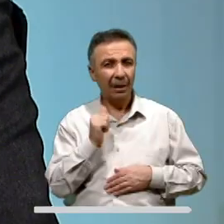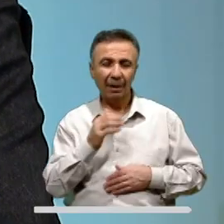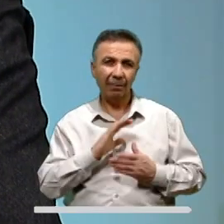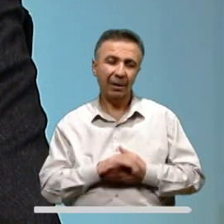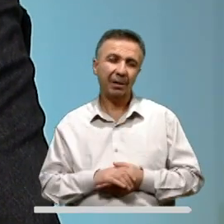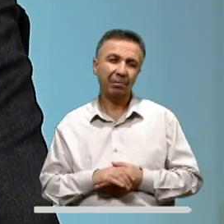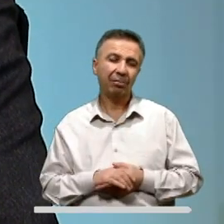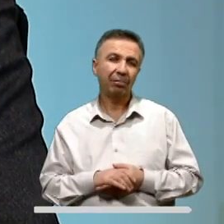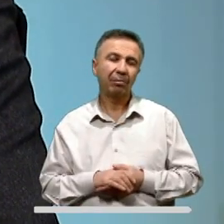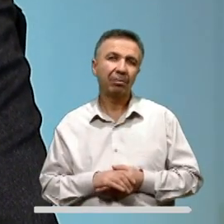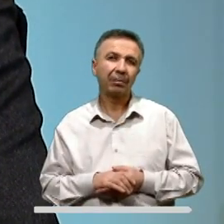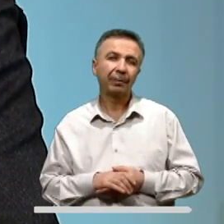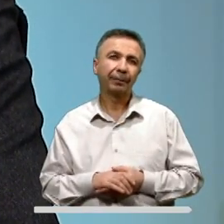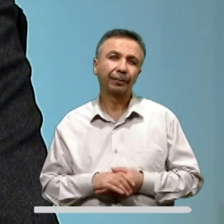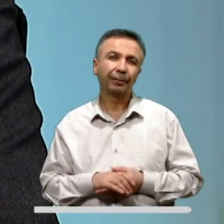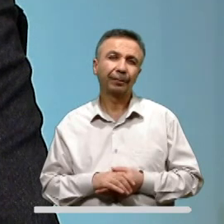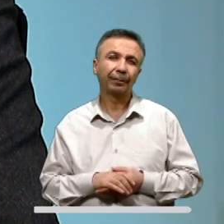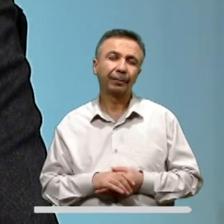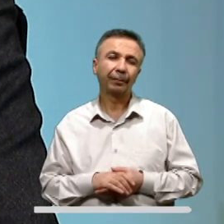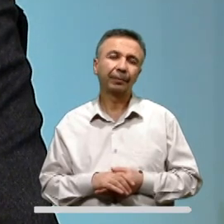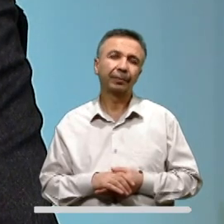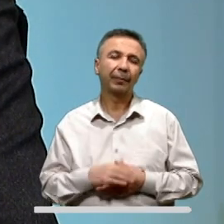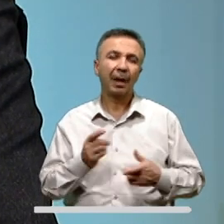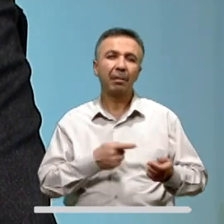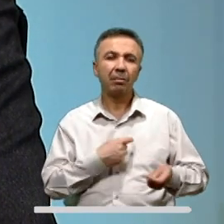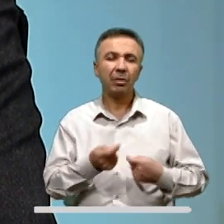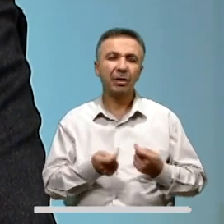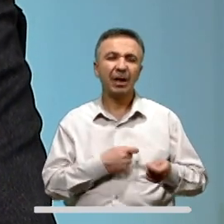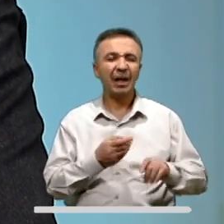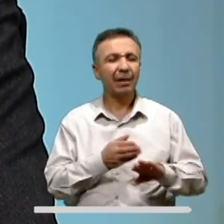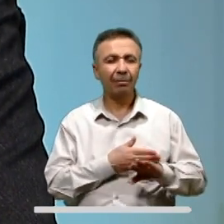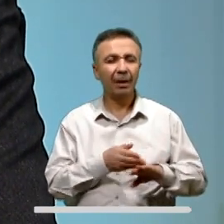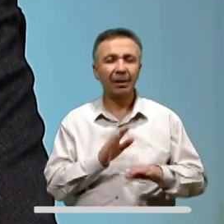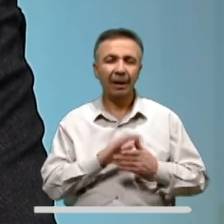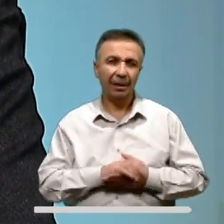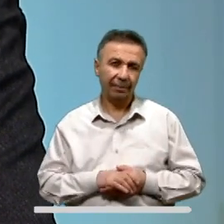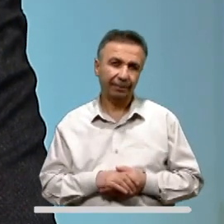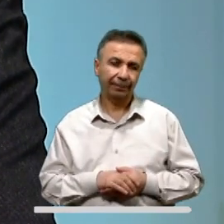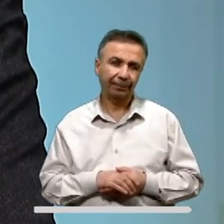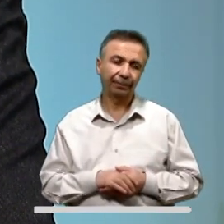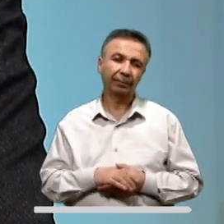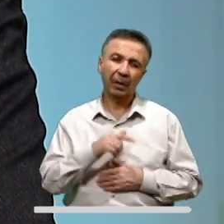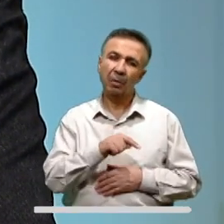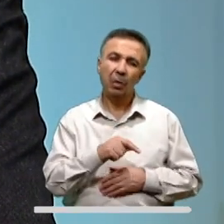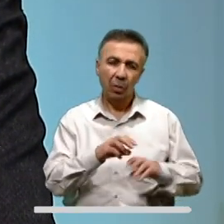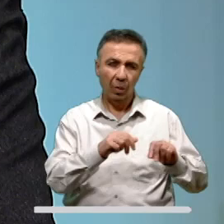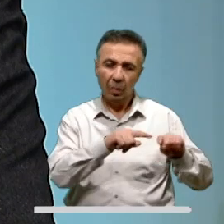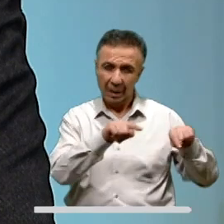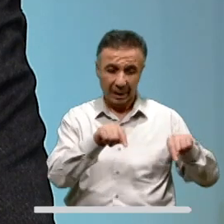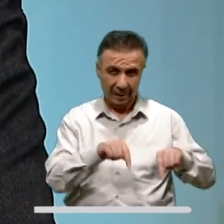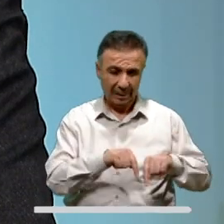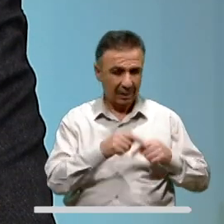bu onun yani bu ticaret malı sayılmaz. Bu arsayı